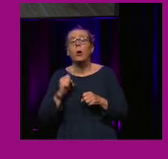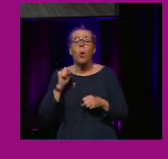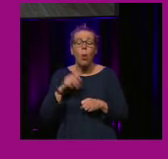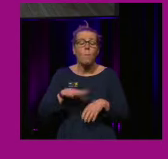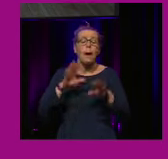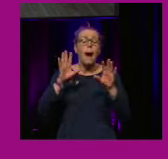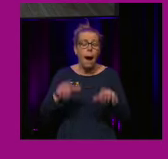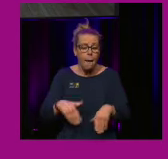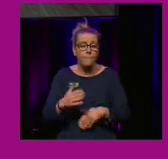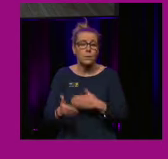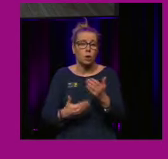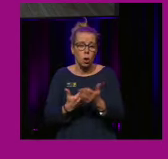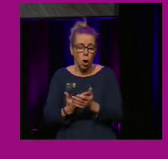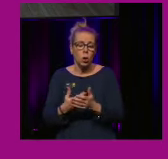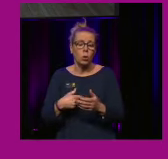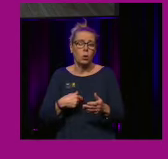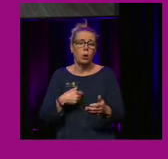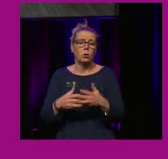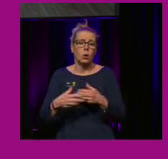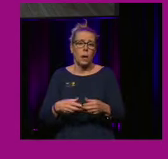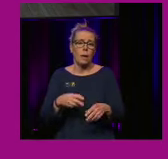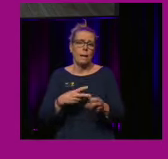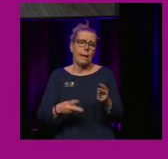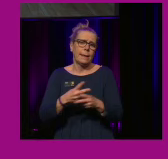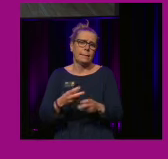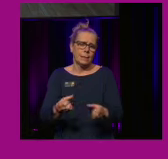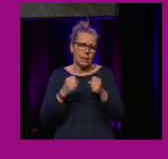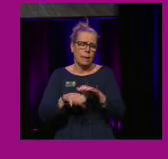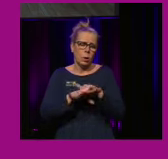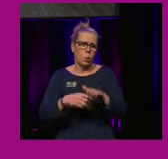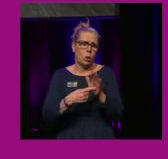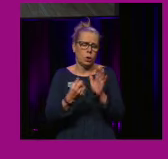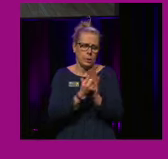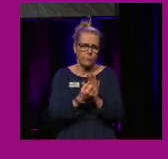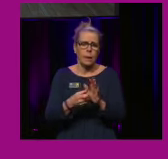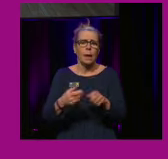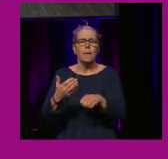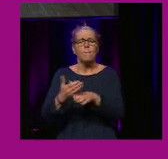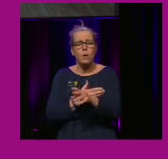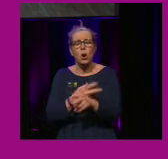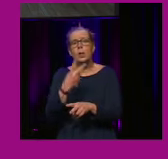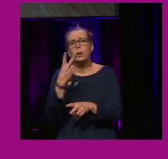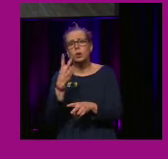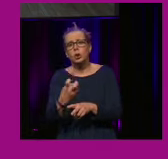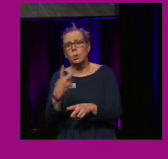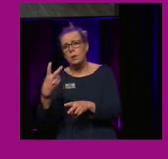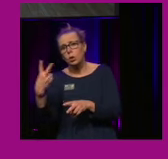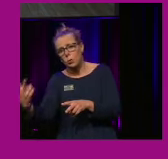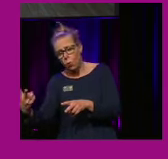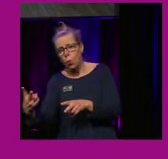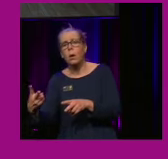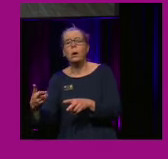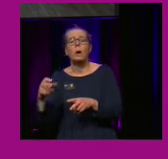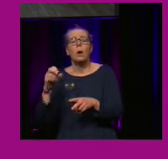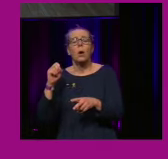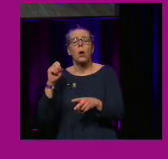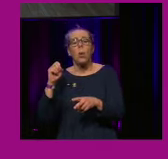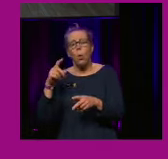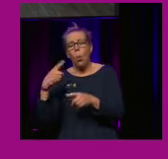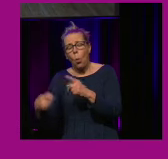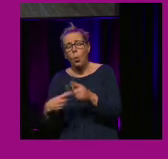om förstärkning av grundlagen före 2022 års val, då hade vi kunnat ta ett beslut 2023, ett